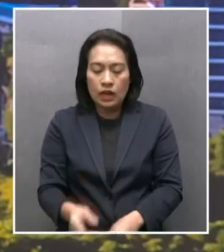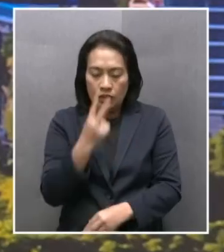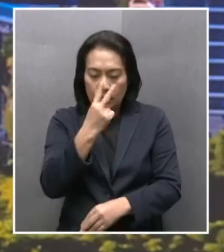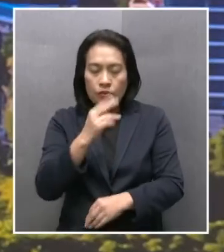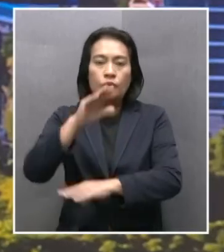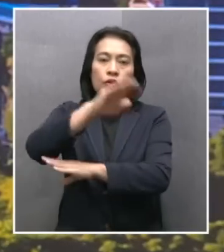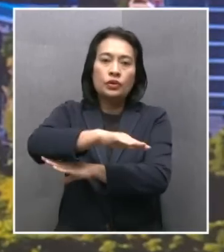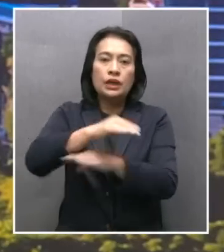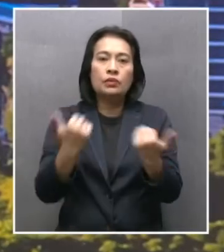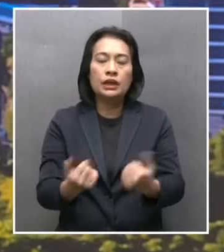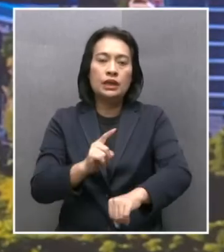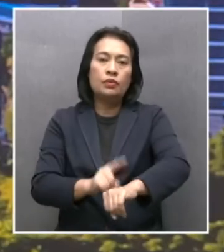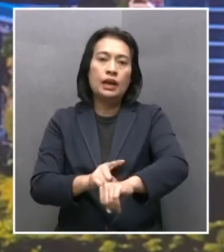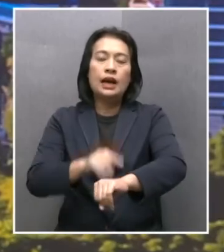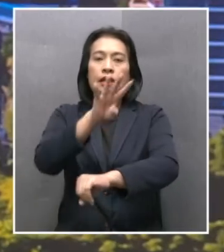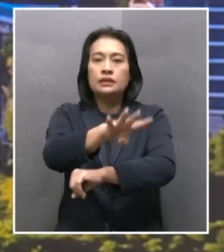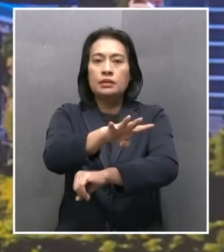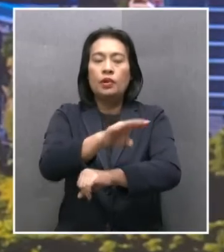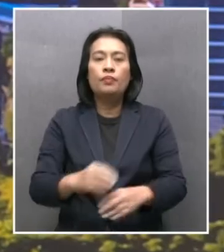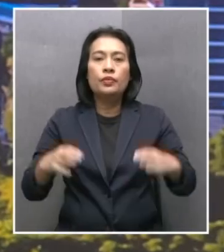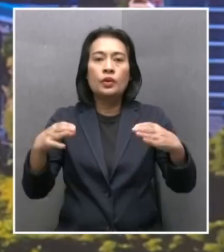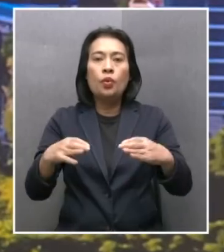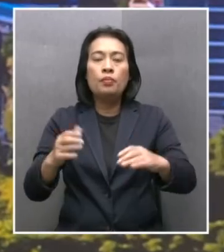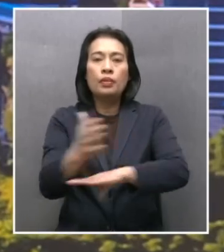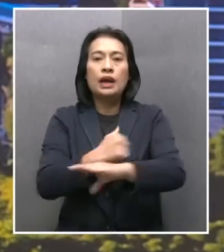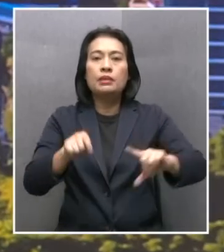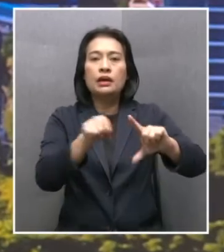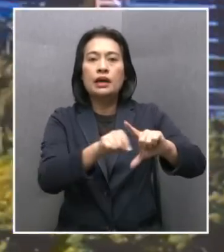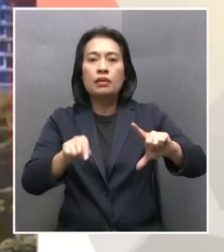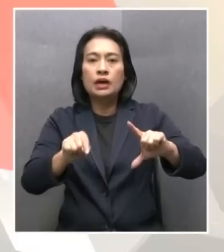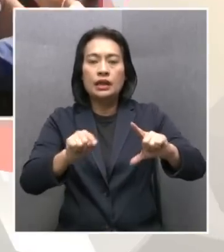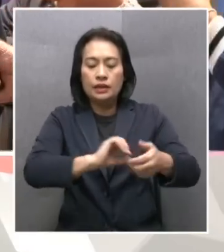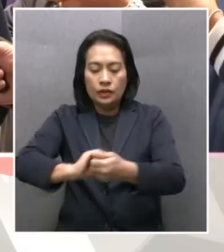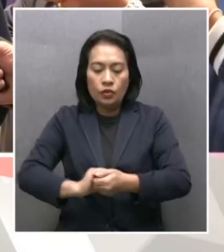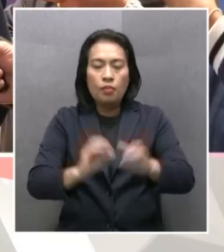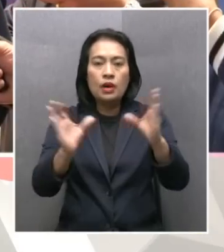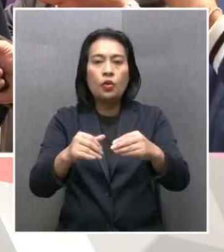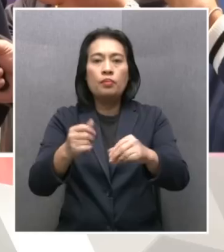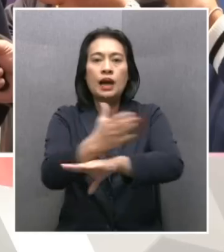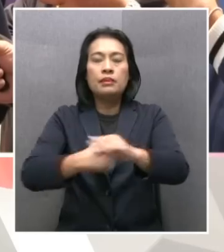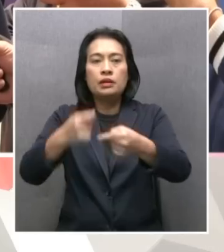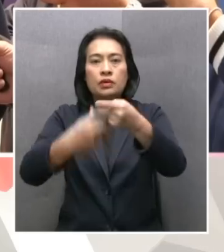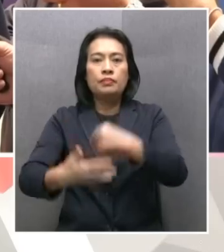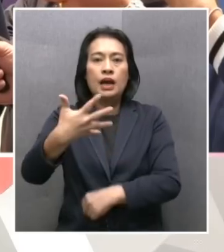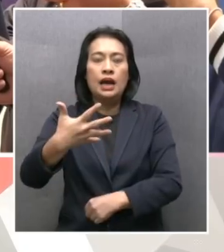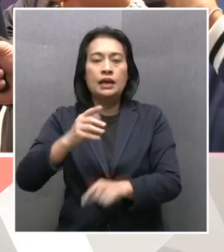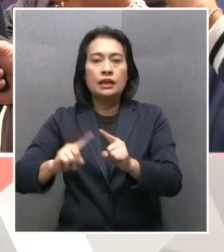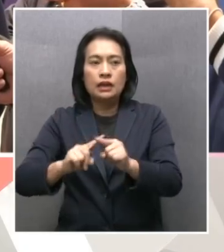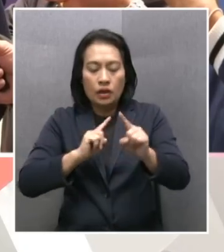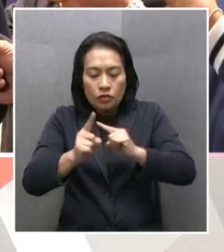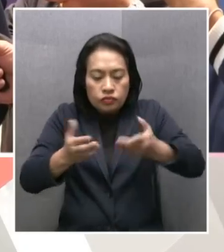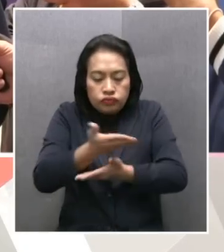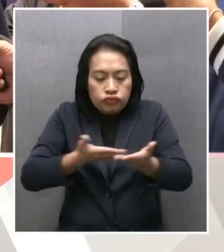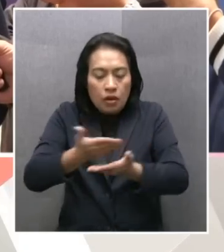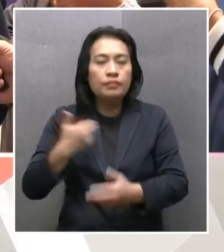เย็นวันนี้นะครับ 16:00นทางพรรคก้าวไกลก็จะจับมือกับอีก 5พรรคนะครับเพื่อจัดตั้งรัฐบาลวันนี้จะมีการพูดคุยรายละเอียดกันนั่น